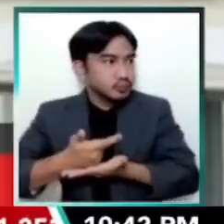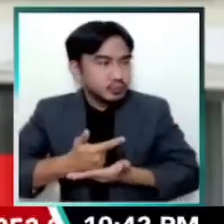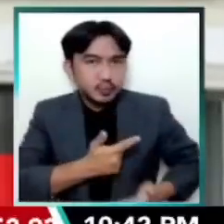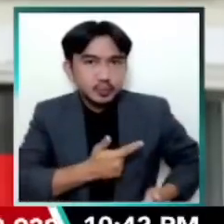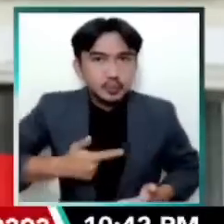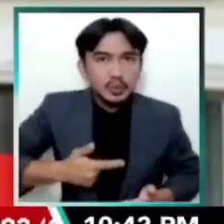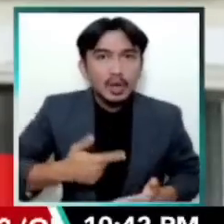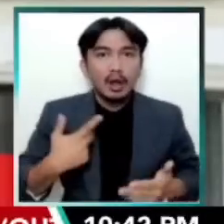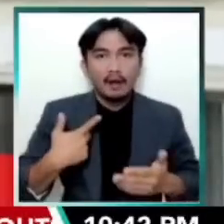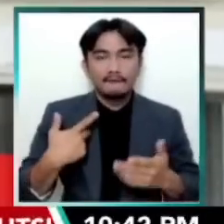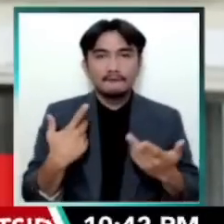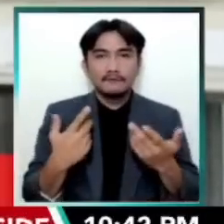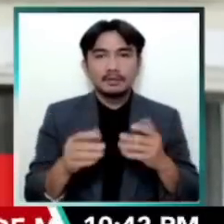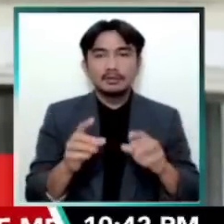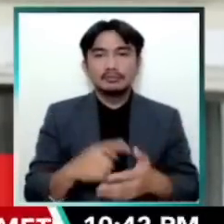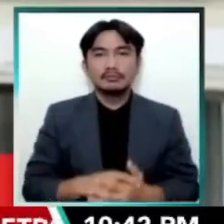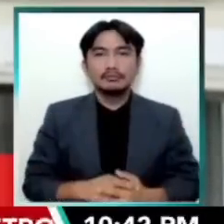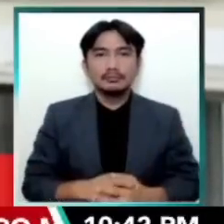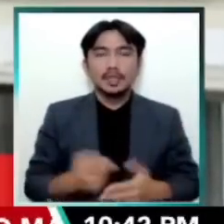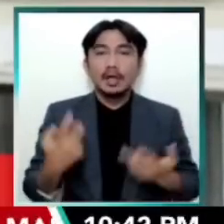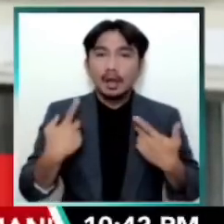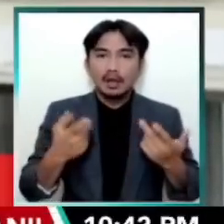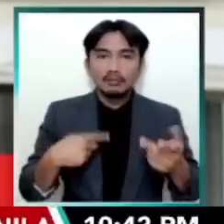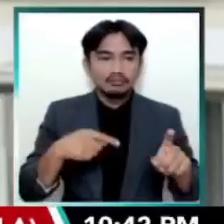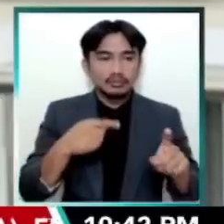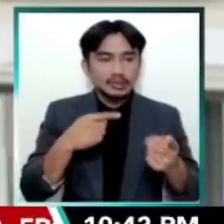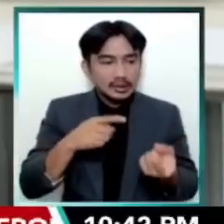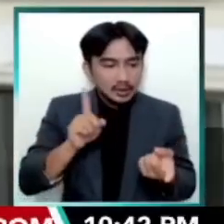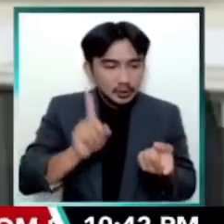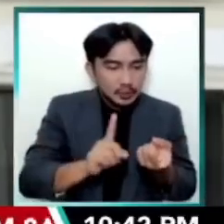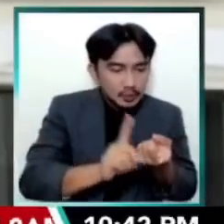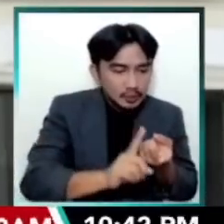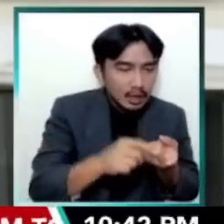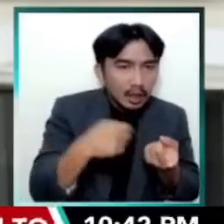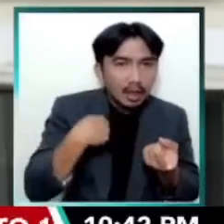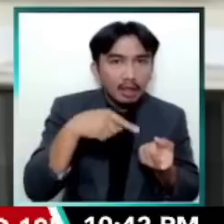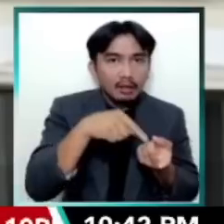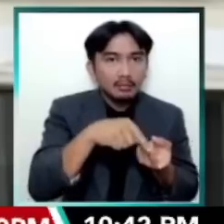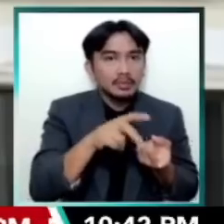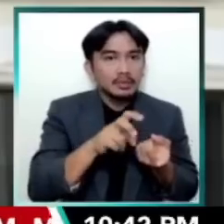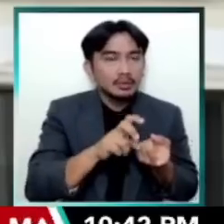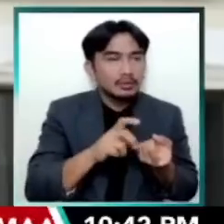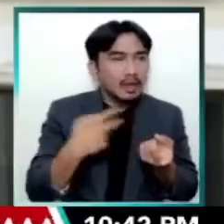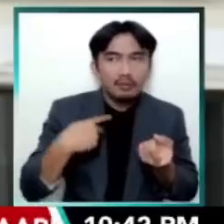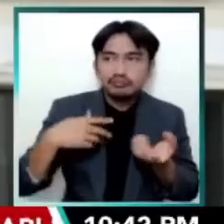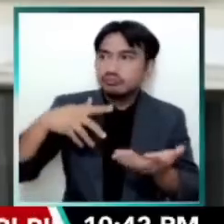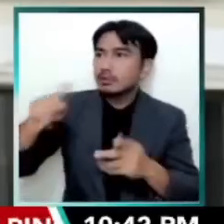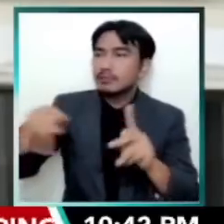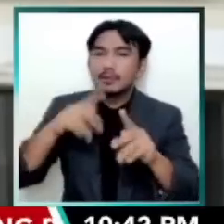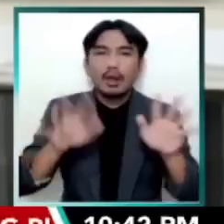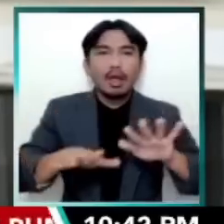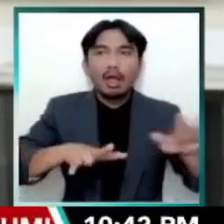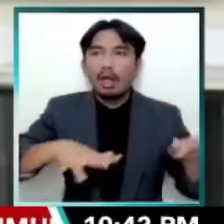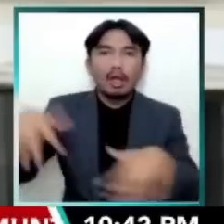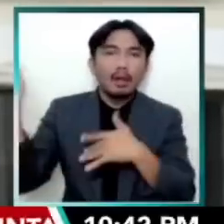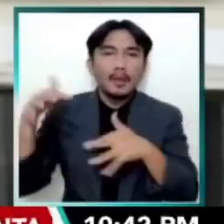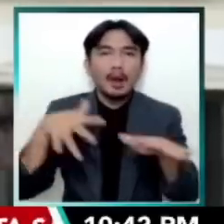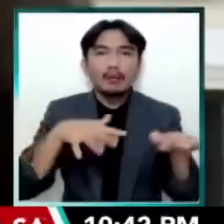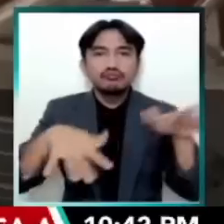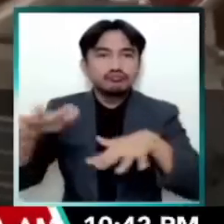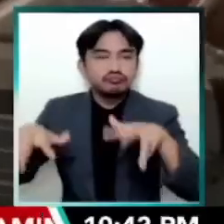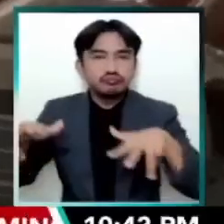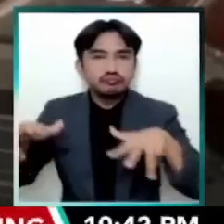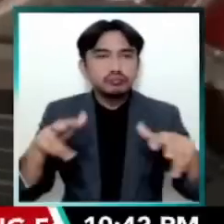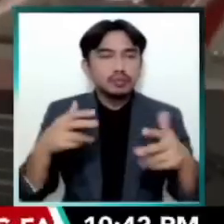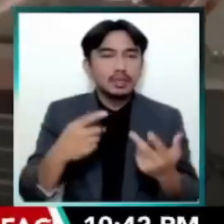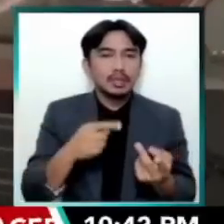was down beside her. Everyone was running around her in commotion. And then she just felt like a sharp pain.